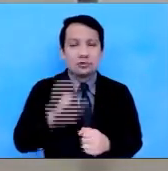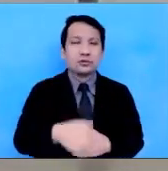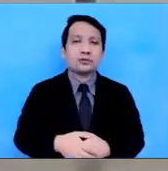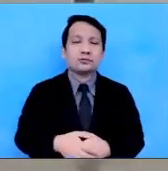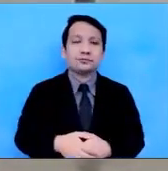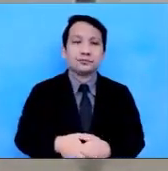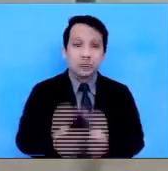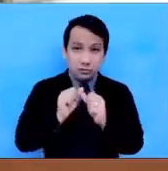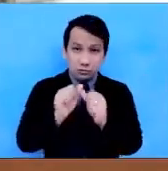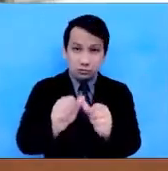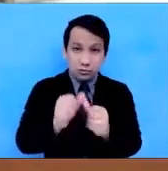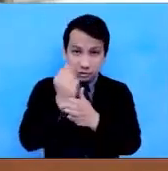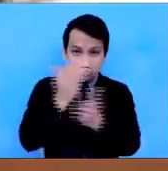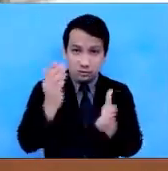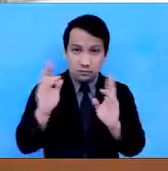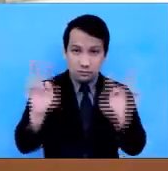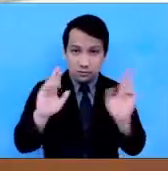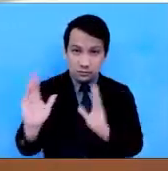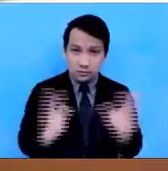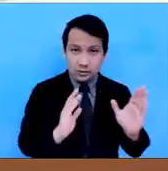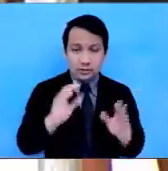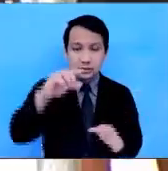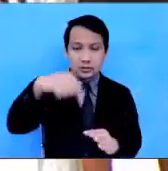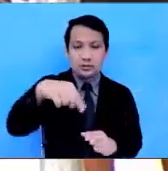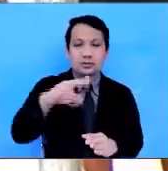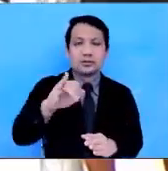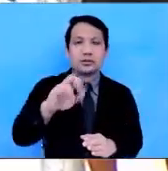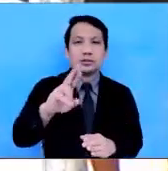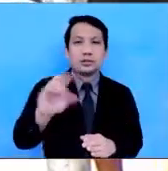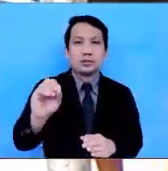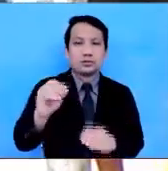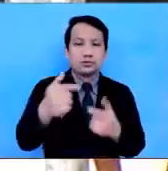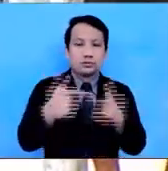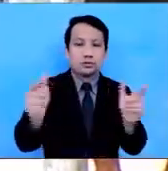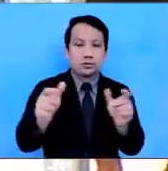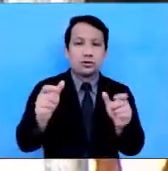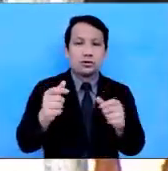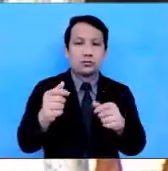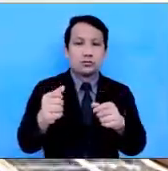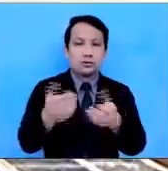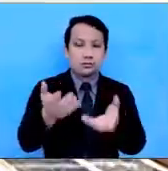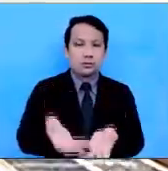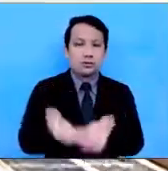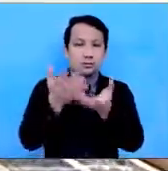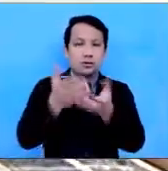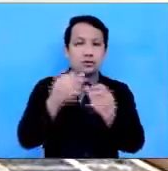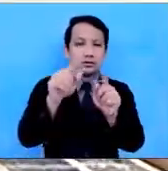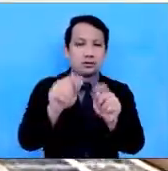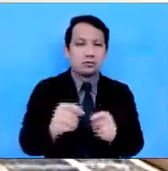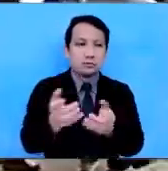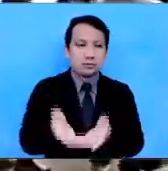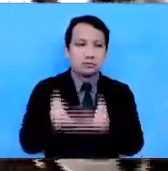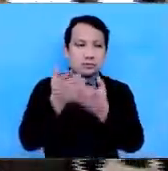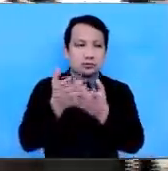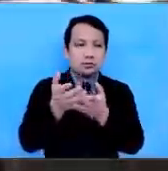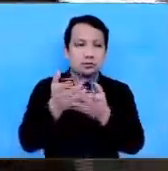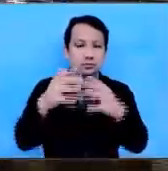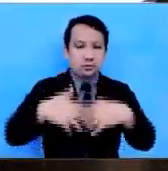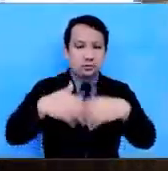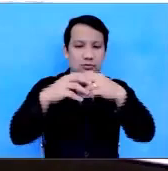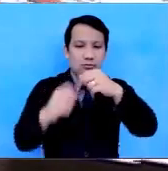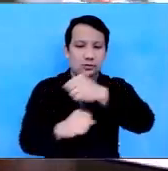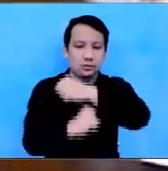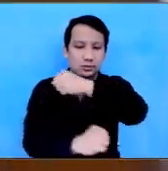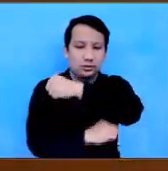Tuloy-tuloy na rin ang paghahanda sa Quirino Grandstand kung saan gaganapin ang pagbubugay simula Sabado. Itinatayo na ang stage kung saan ibepwesto